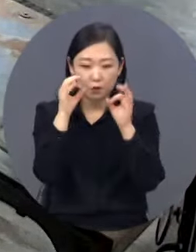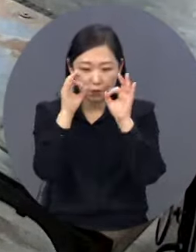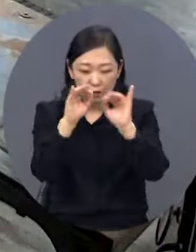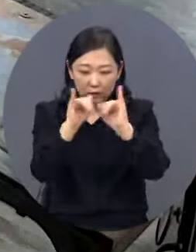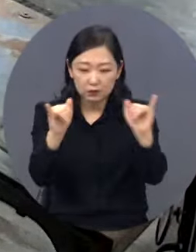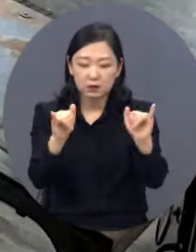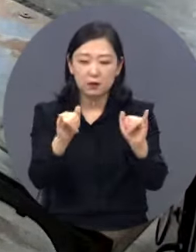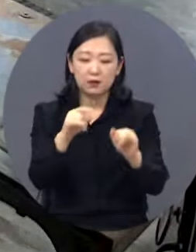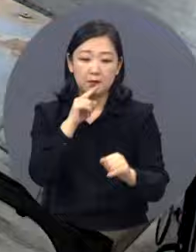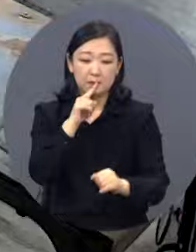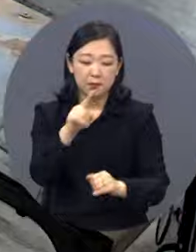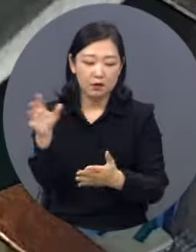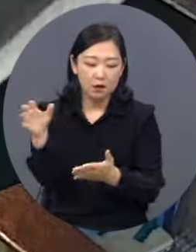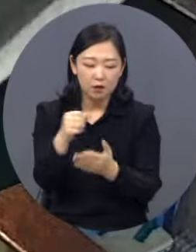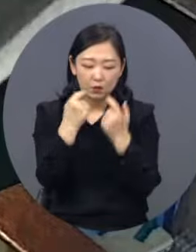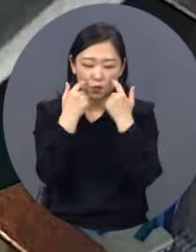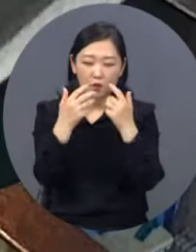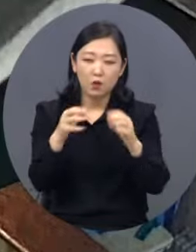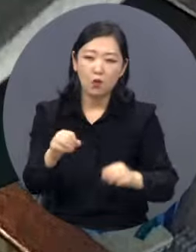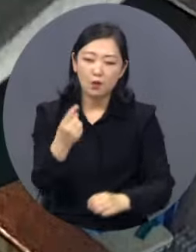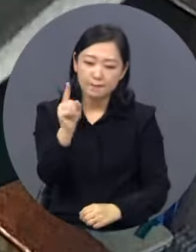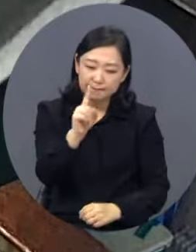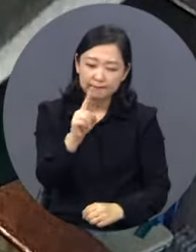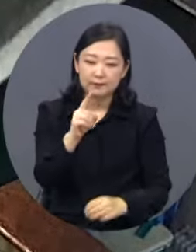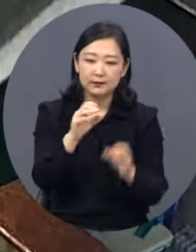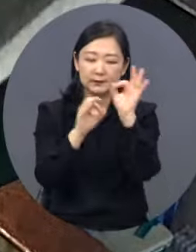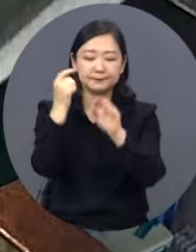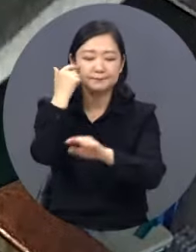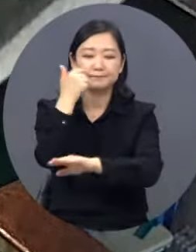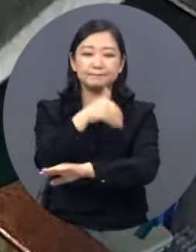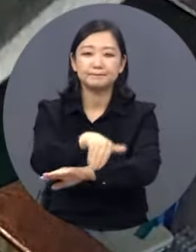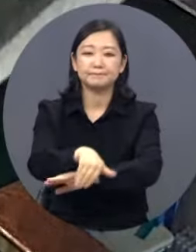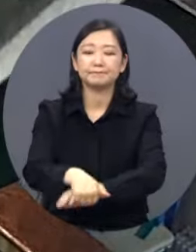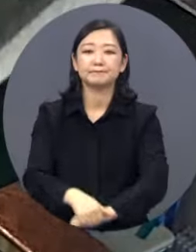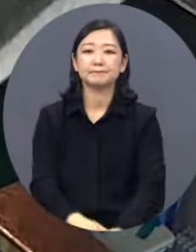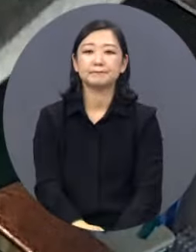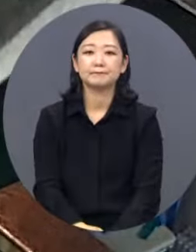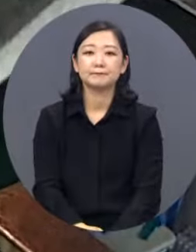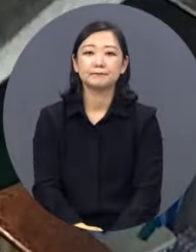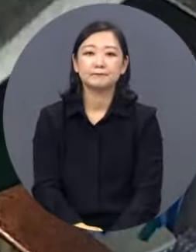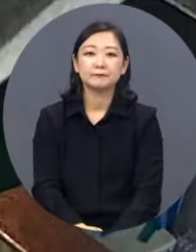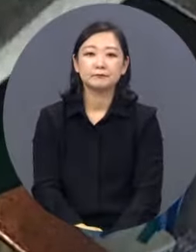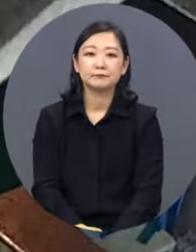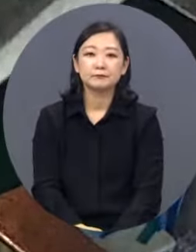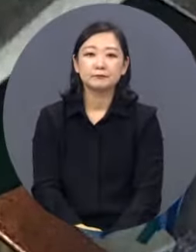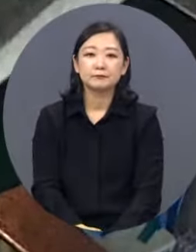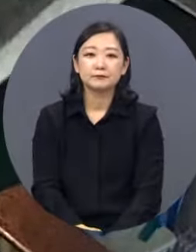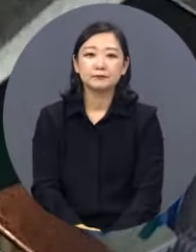진술을 바탕으로 정확한 사고 원인을 찾아낼 계획입니다. MBC 뉴스 김하은입니다.